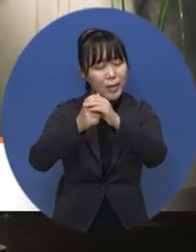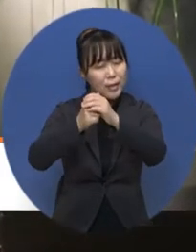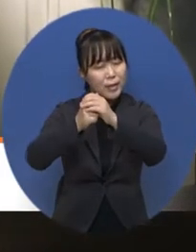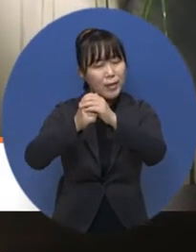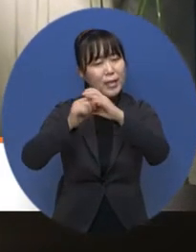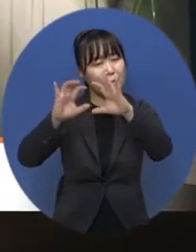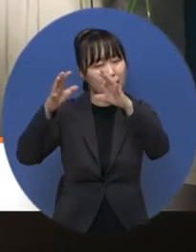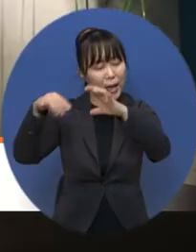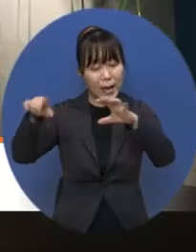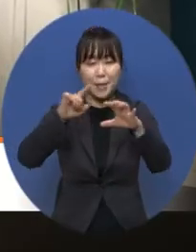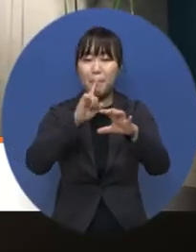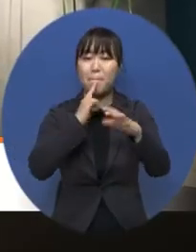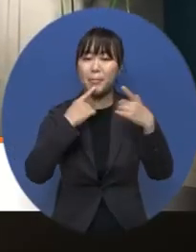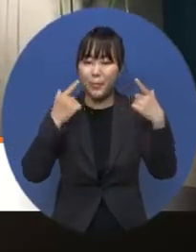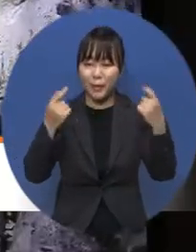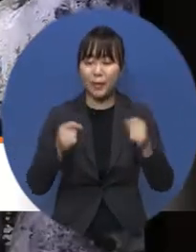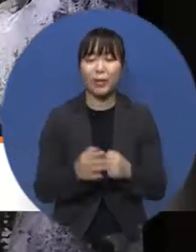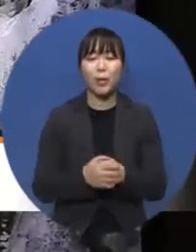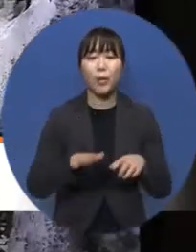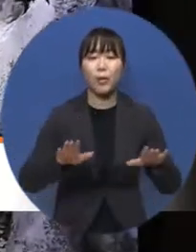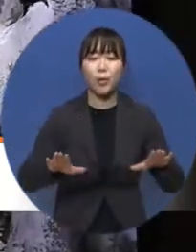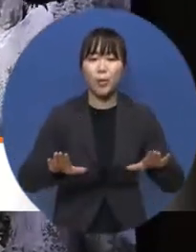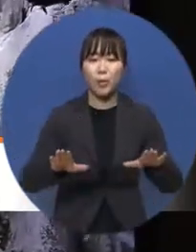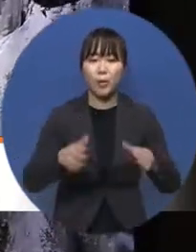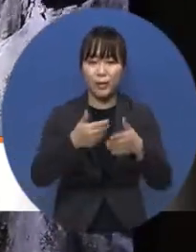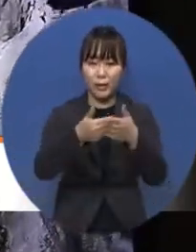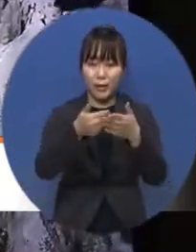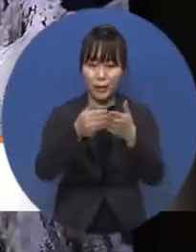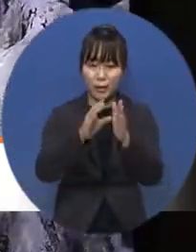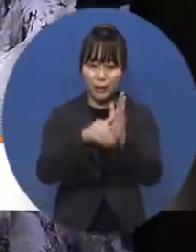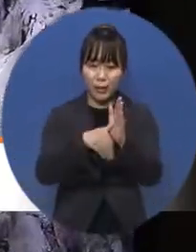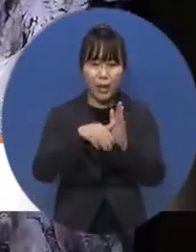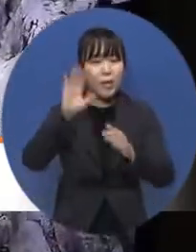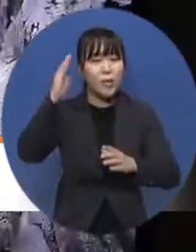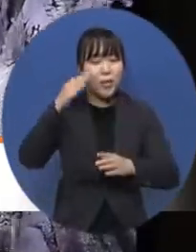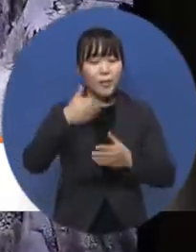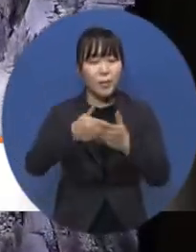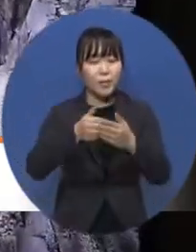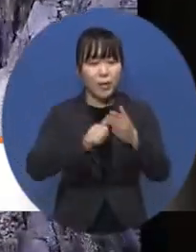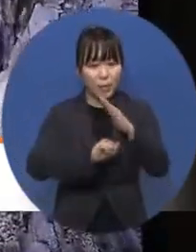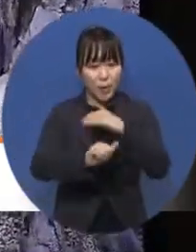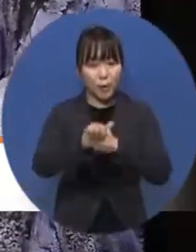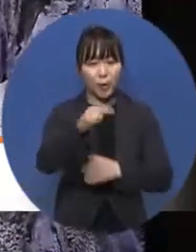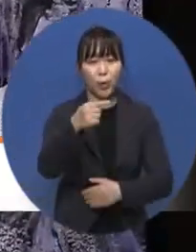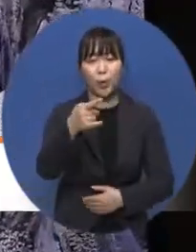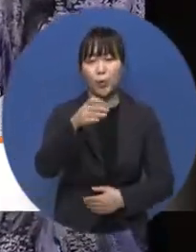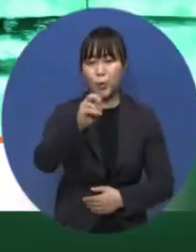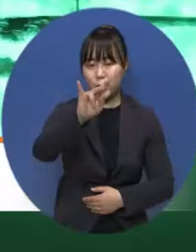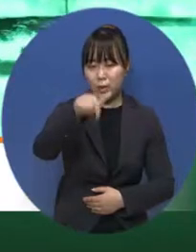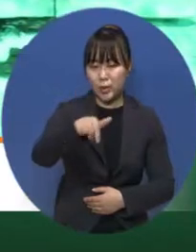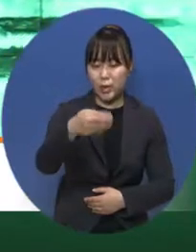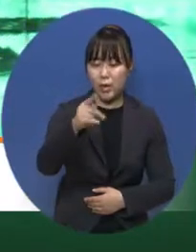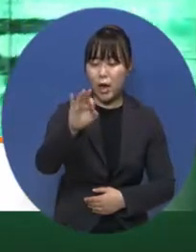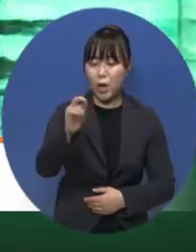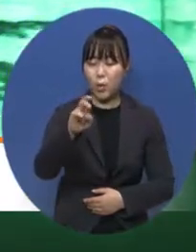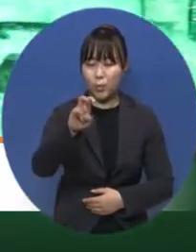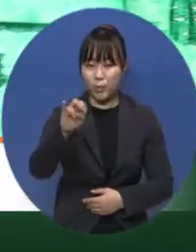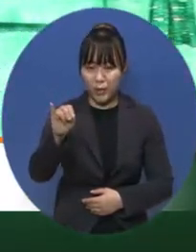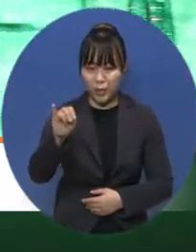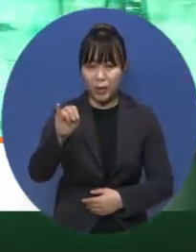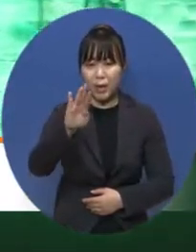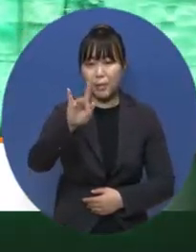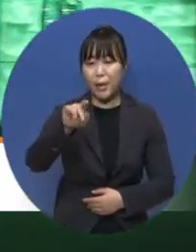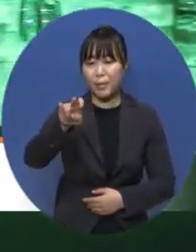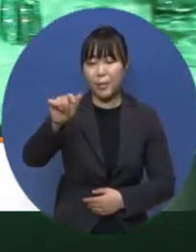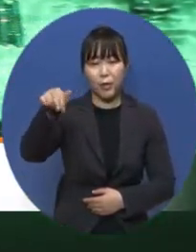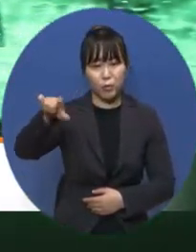세계를 말하는 것으로 이번 전시에서는 현대미술을 대표하는 노동식, 라오미,